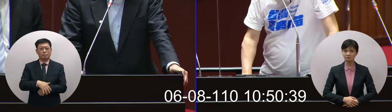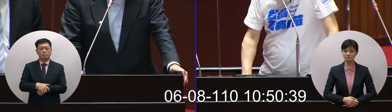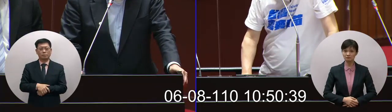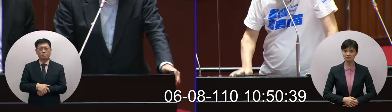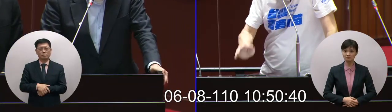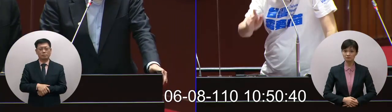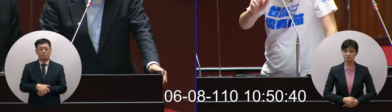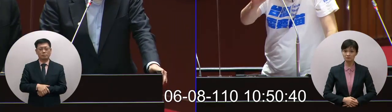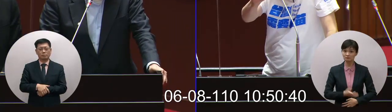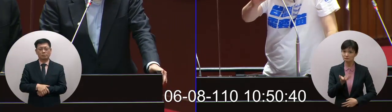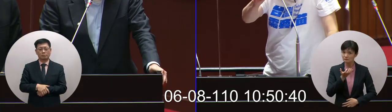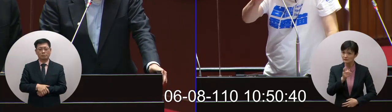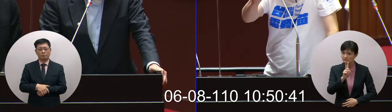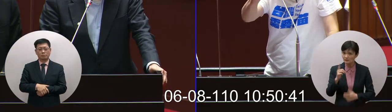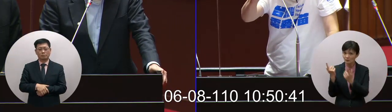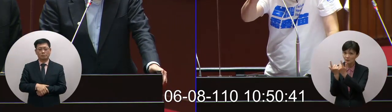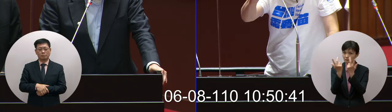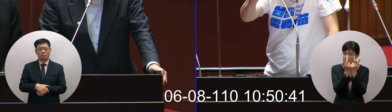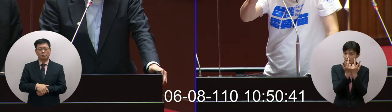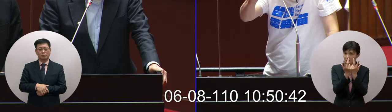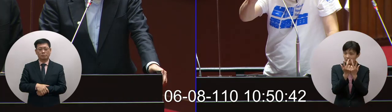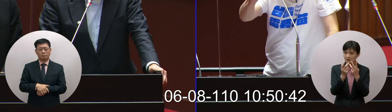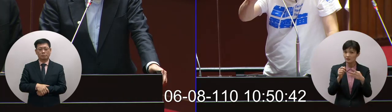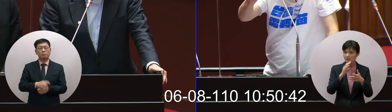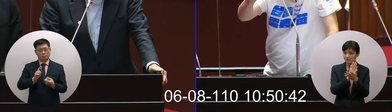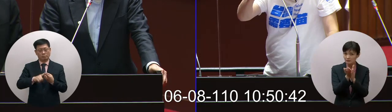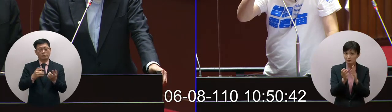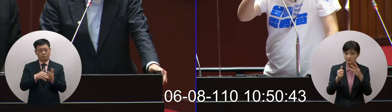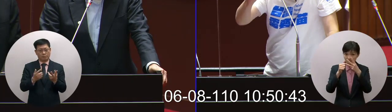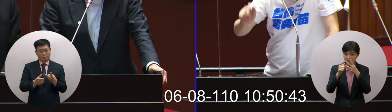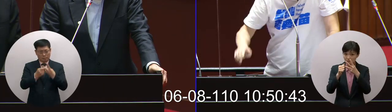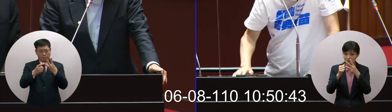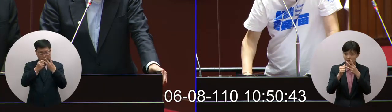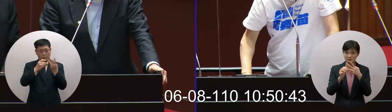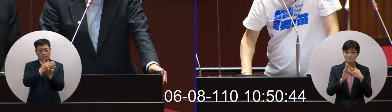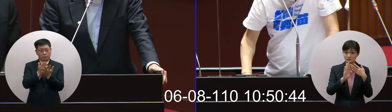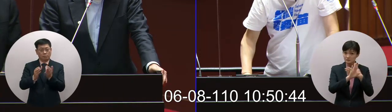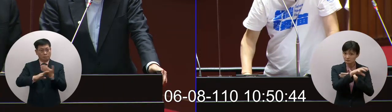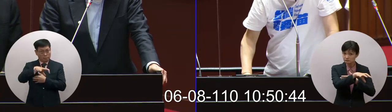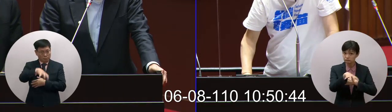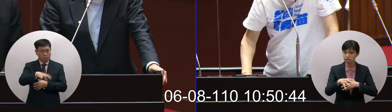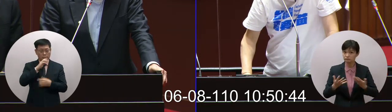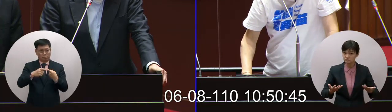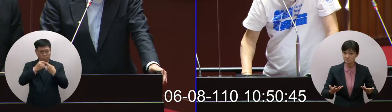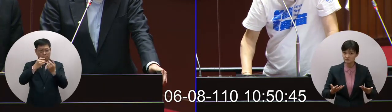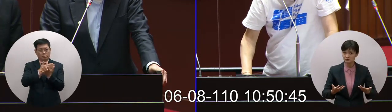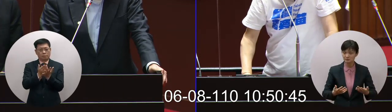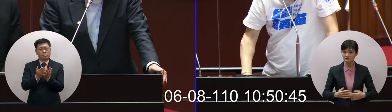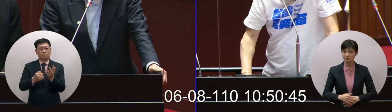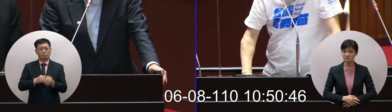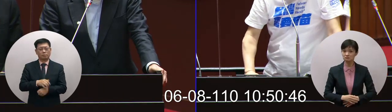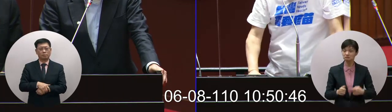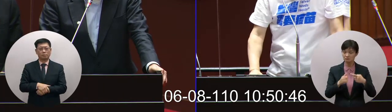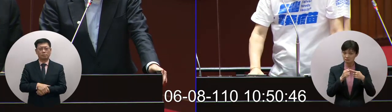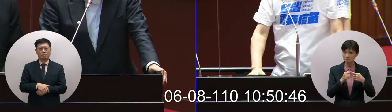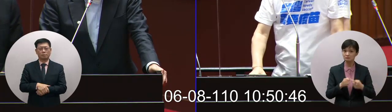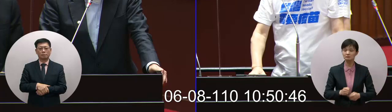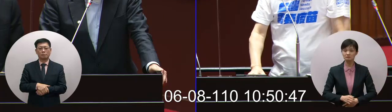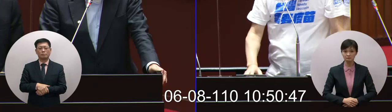然后现在 你刚刚讲什么？双北是第三类， 对，打到第三类。 还有其他地方呢？ 其他地方是打第一类， 打第一